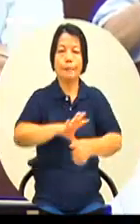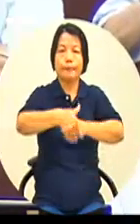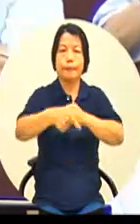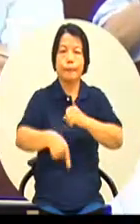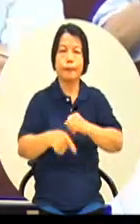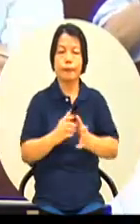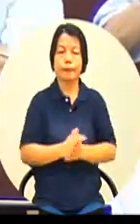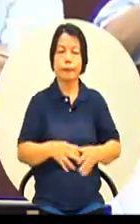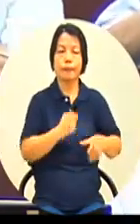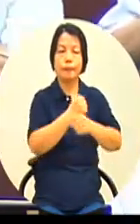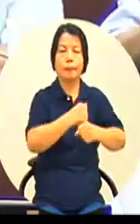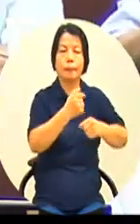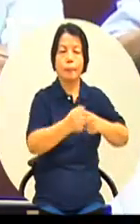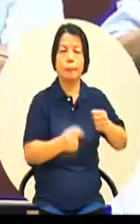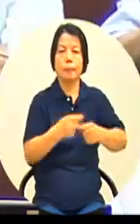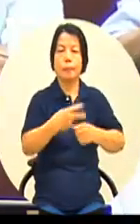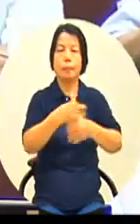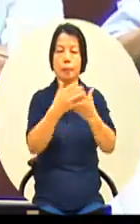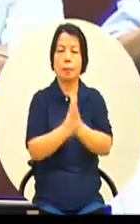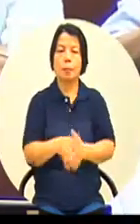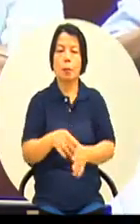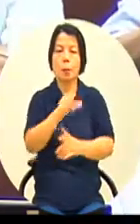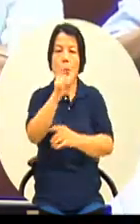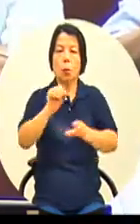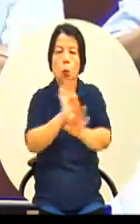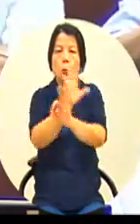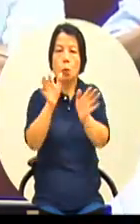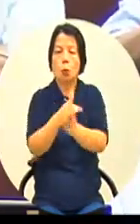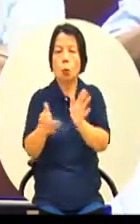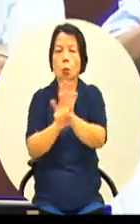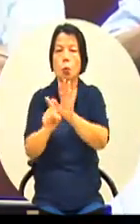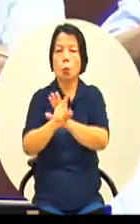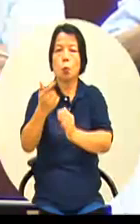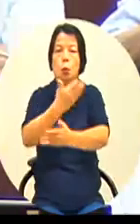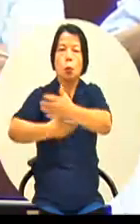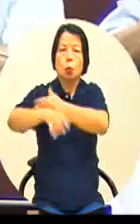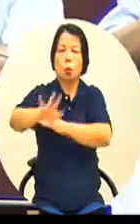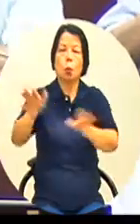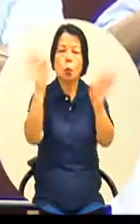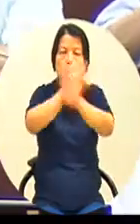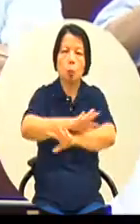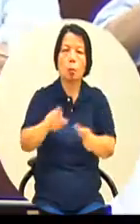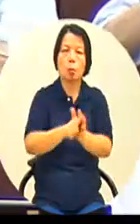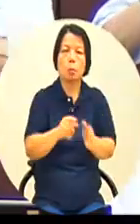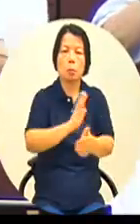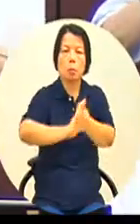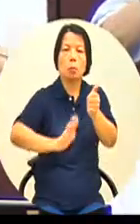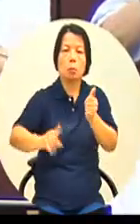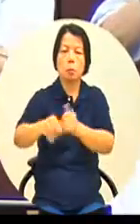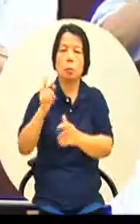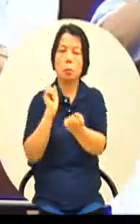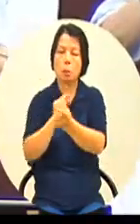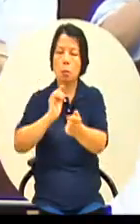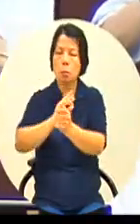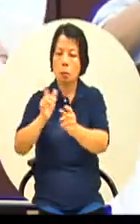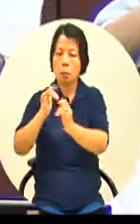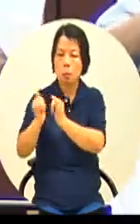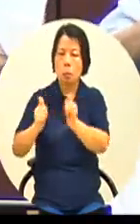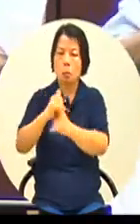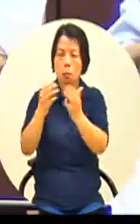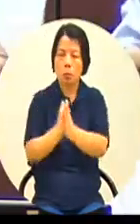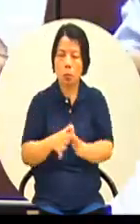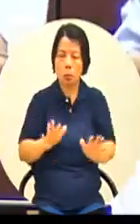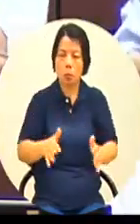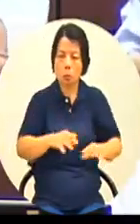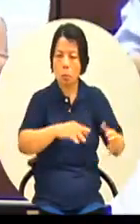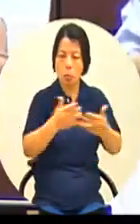伫博尔叫一个月光剧场，但是呢，有时候我们的活动到了晚上所造成的对居民的影响，通通都要去做很